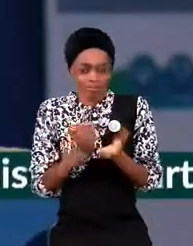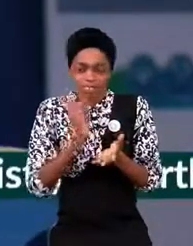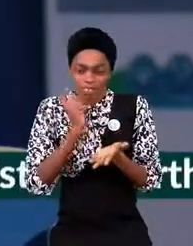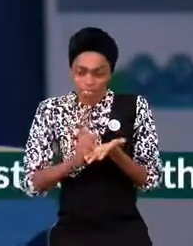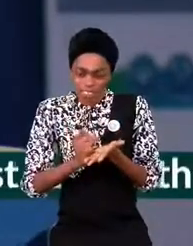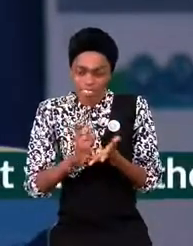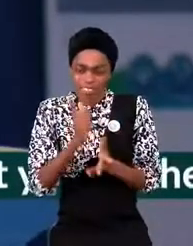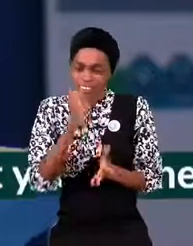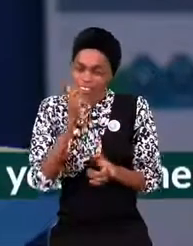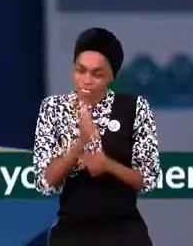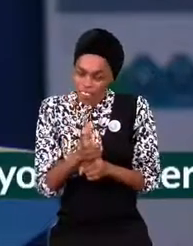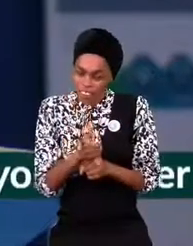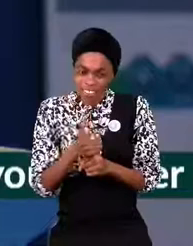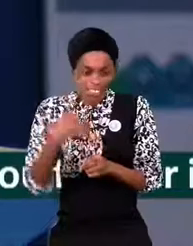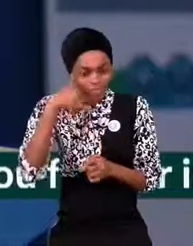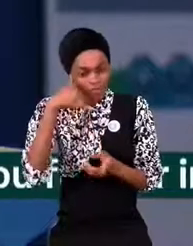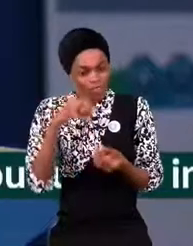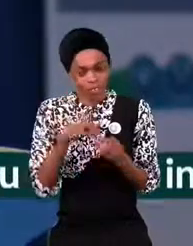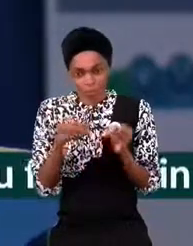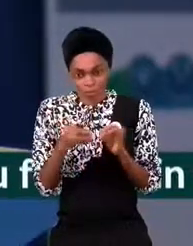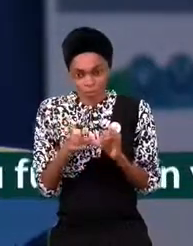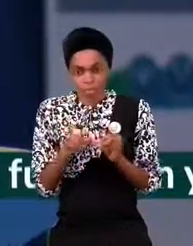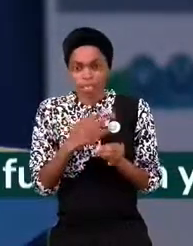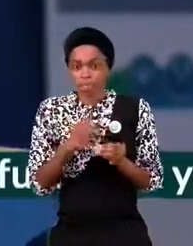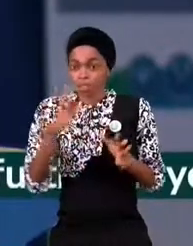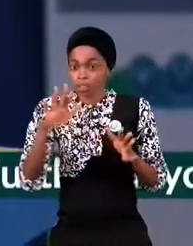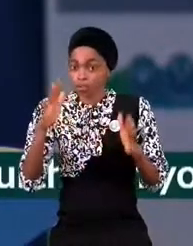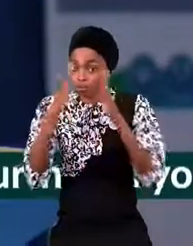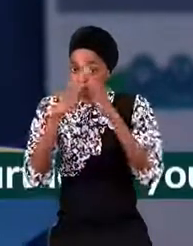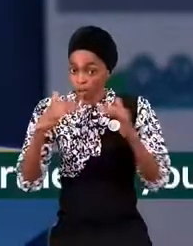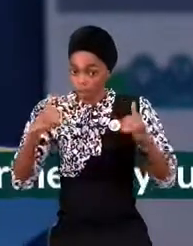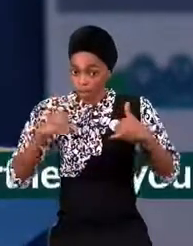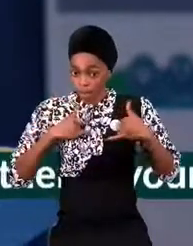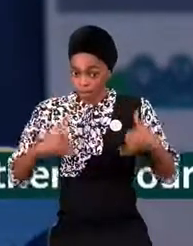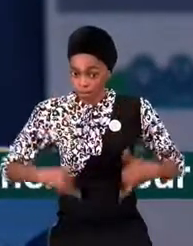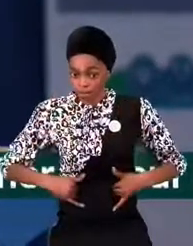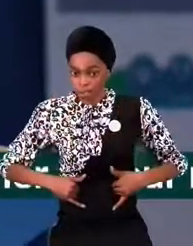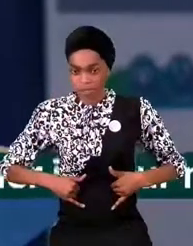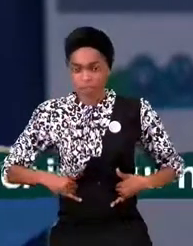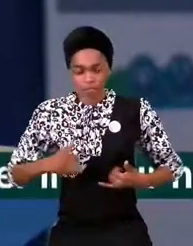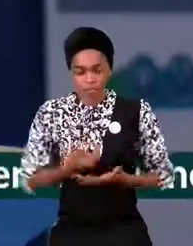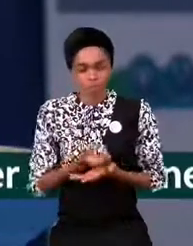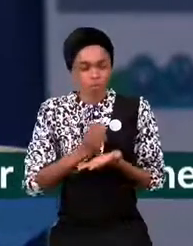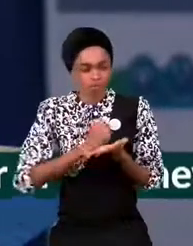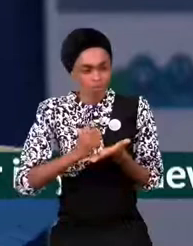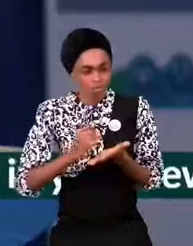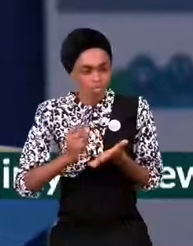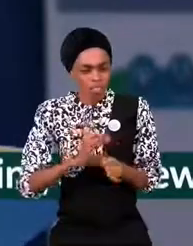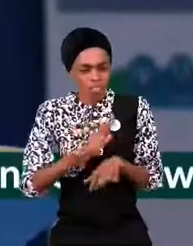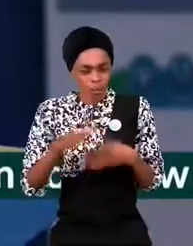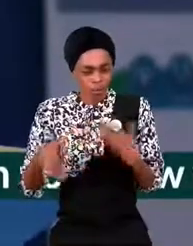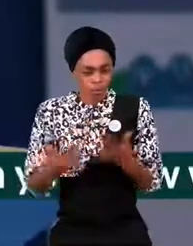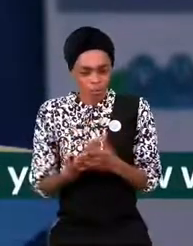Occupez-vous rapidement de ceux-là qui ont donné leur vie au Seigneur. Et vous qui avez levé la main, gardez votre main